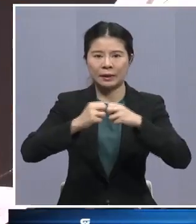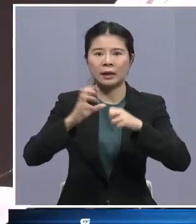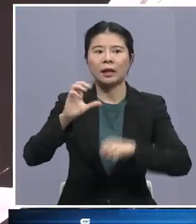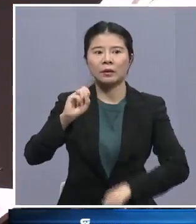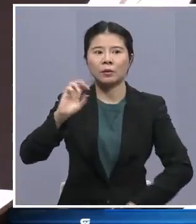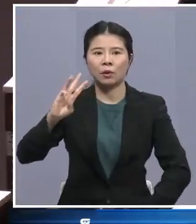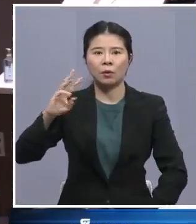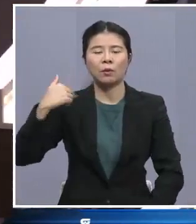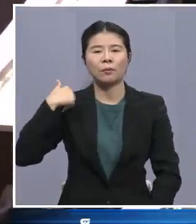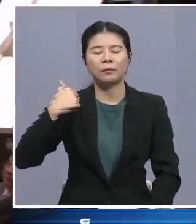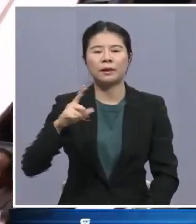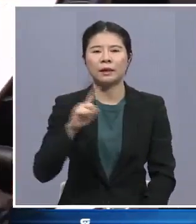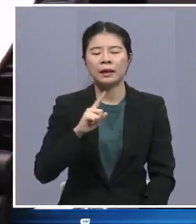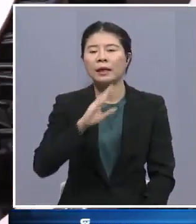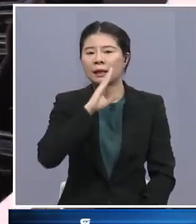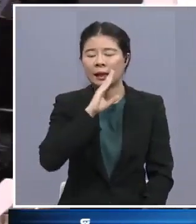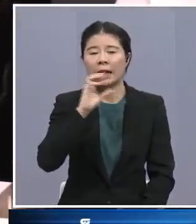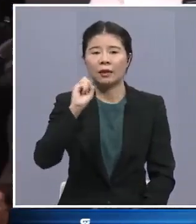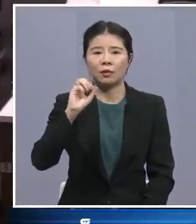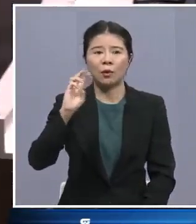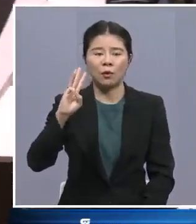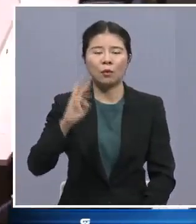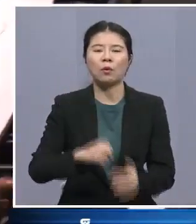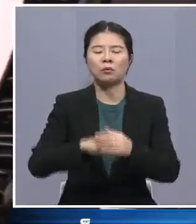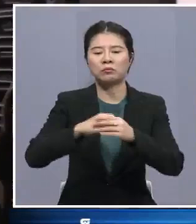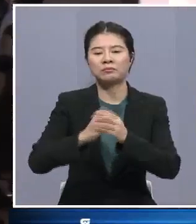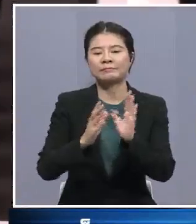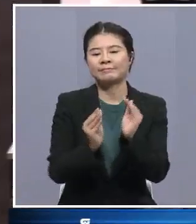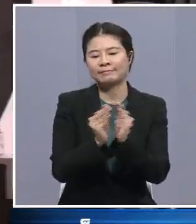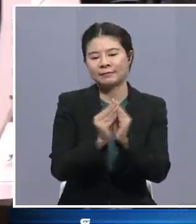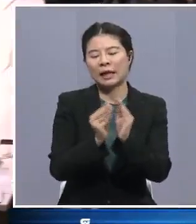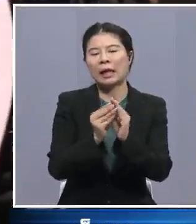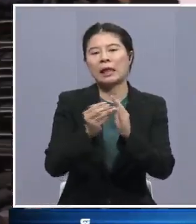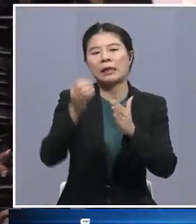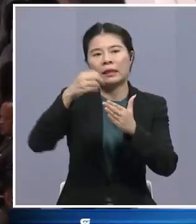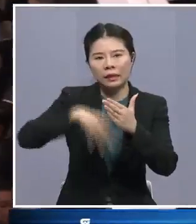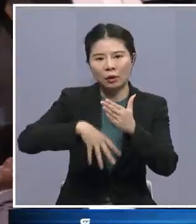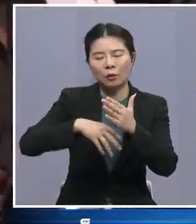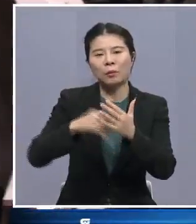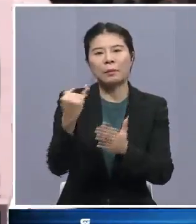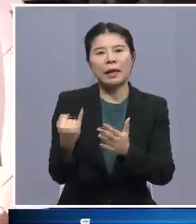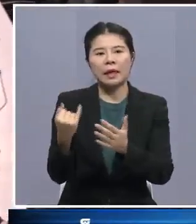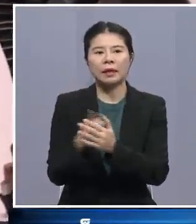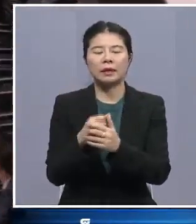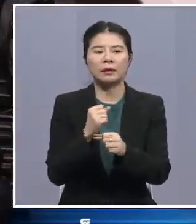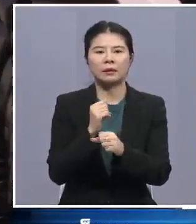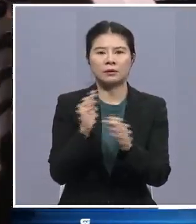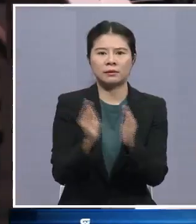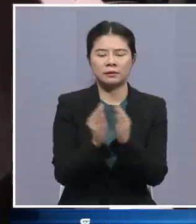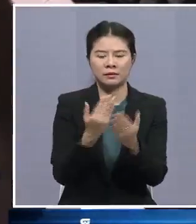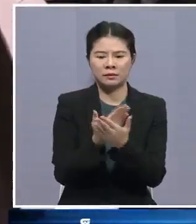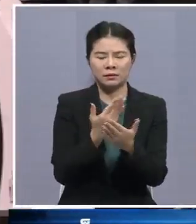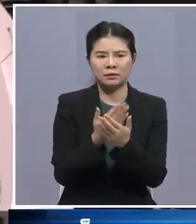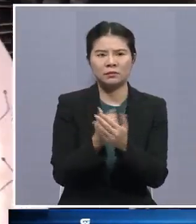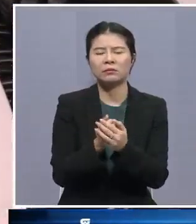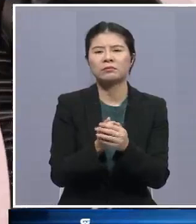ครับแต่อย่างไรก็ตามถ้าวุฒิสภาตีตกรัฐบาลของคุณเศรษฐาก็คงนำร่างพ.ร.บเงินกู้นี้มาให้สภาผู้แทนราษฎรพิจารณา